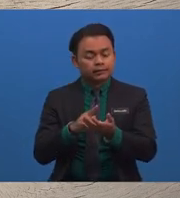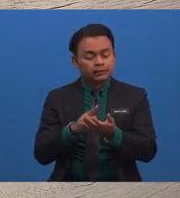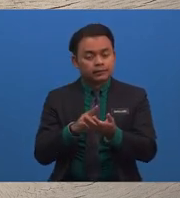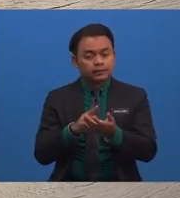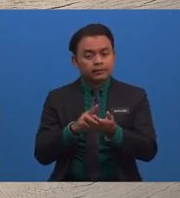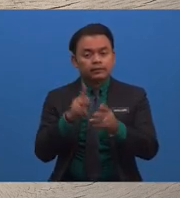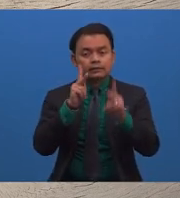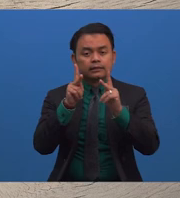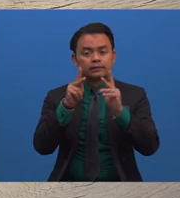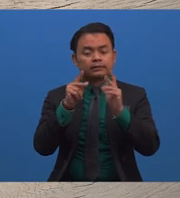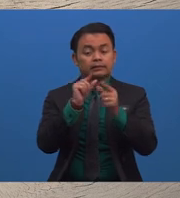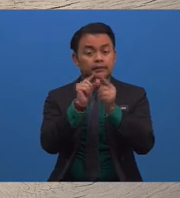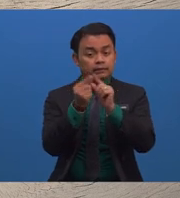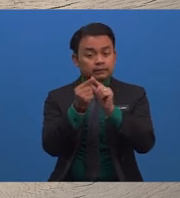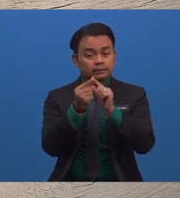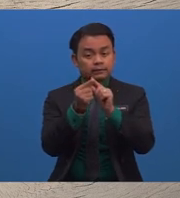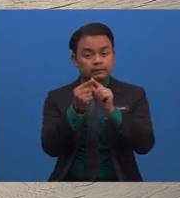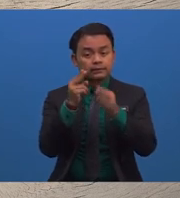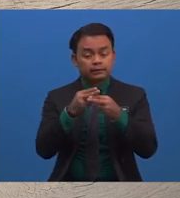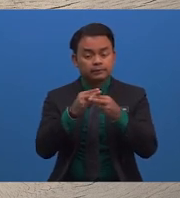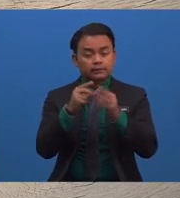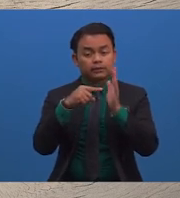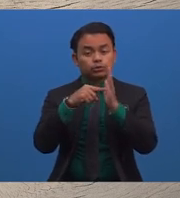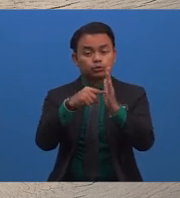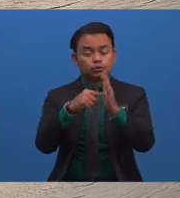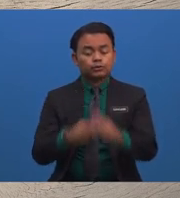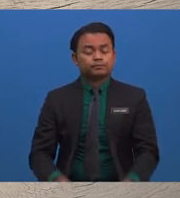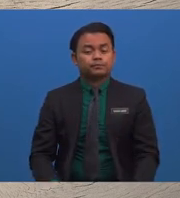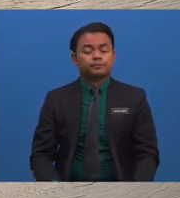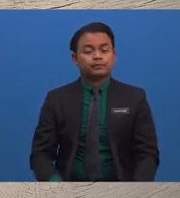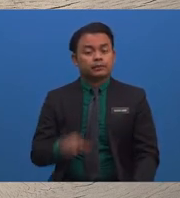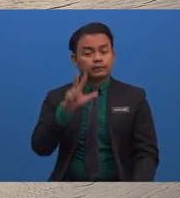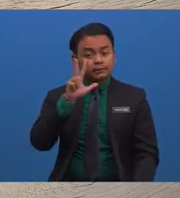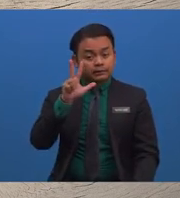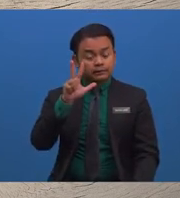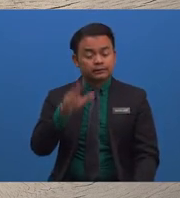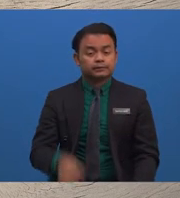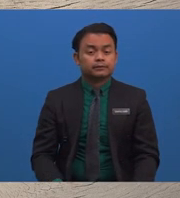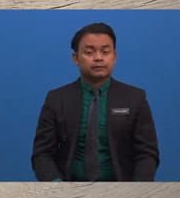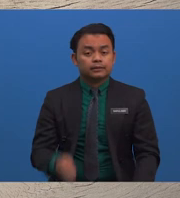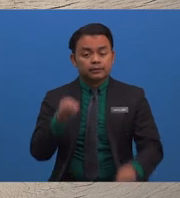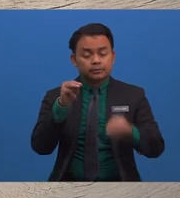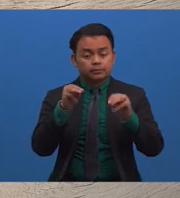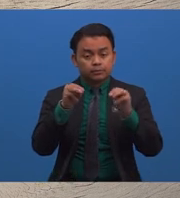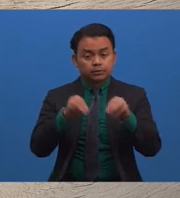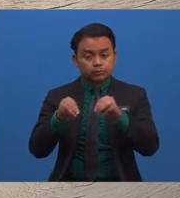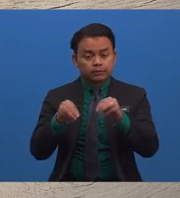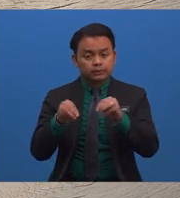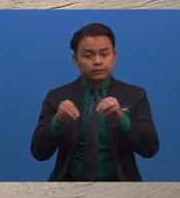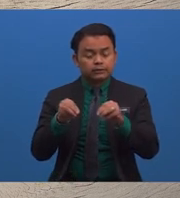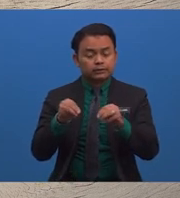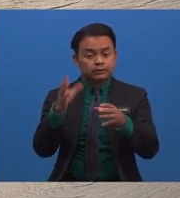tunjuk. Ketiga, murid-murid dapat mengenal pasti kesesuaian kata ganti